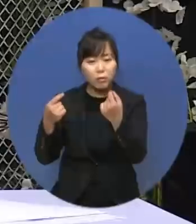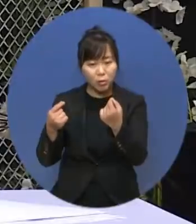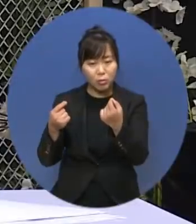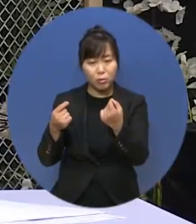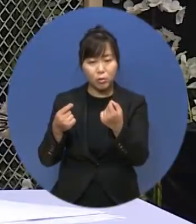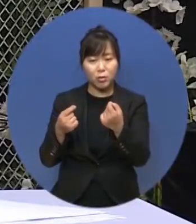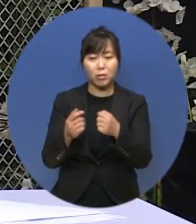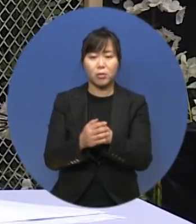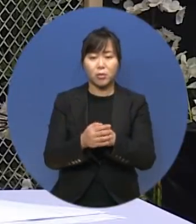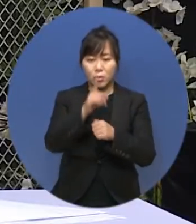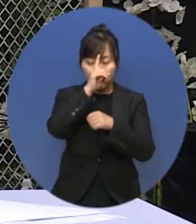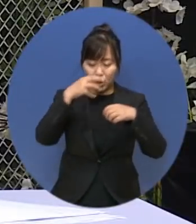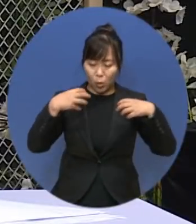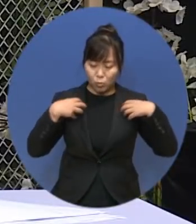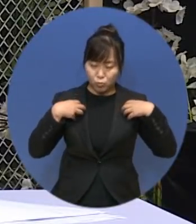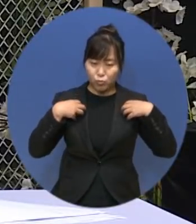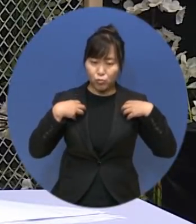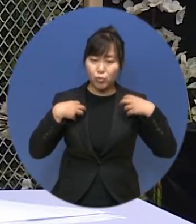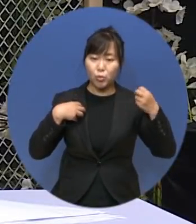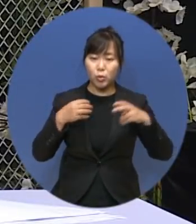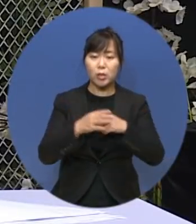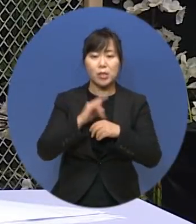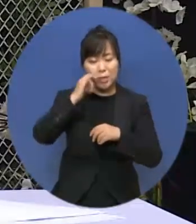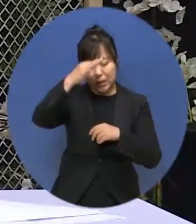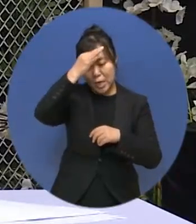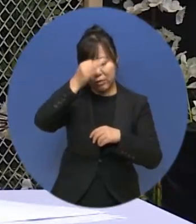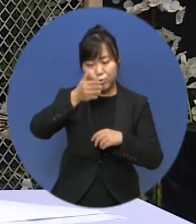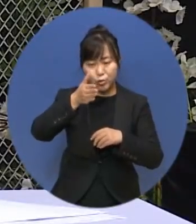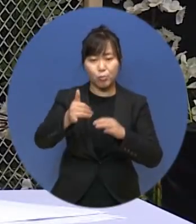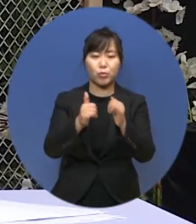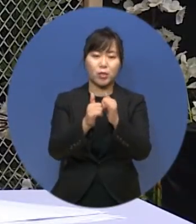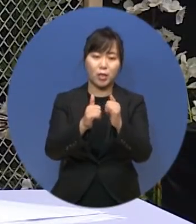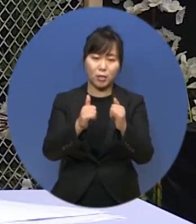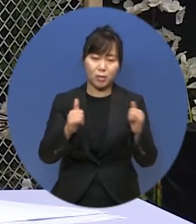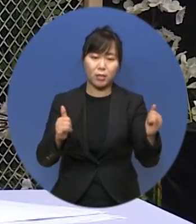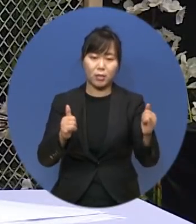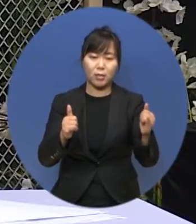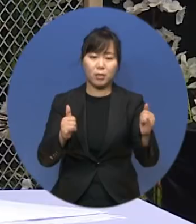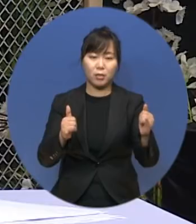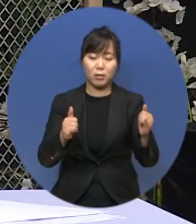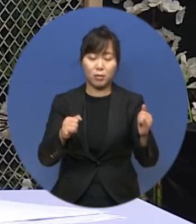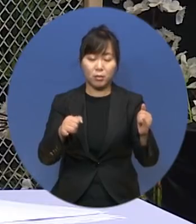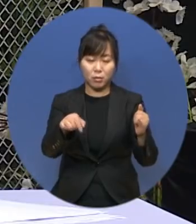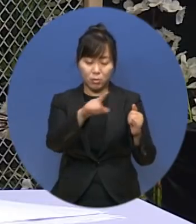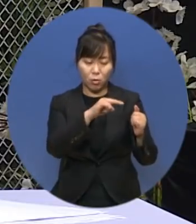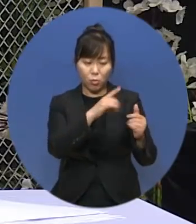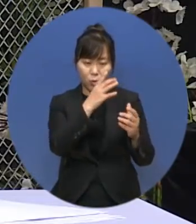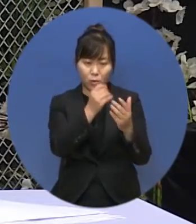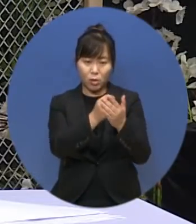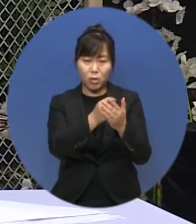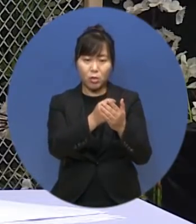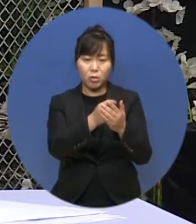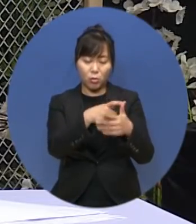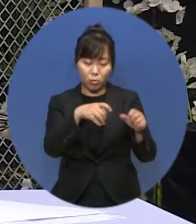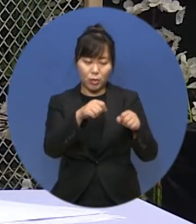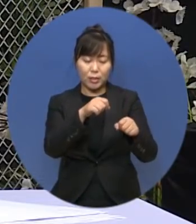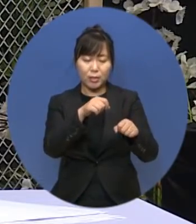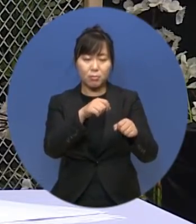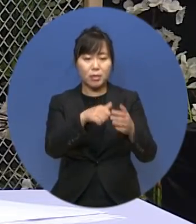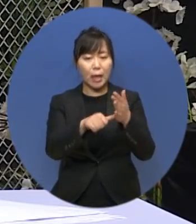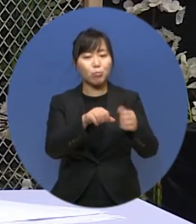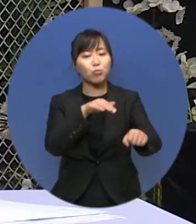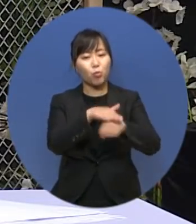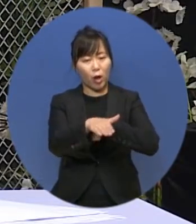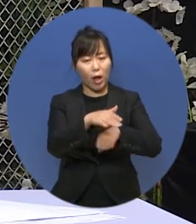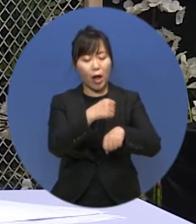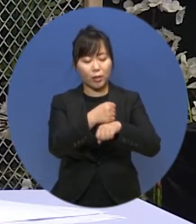이제 정부에서나 또는 좀 예술 전문가들이 그걸 적극적으로 상품화시키는